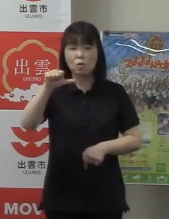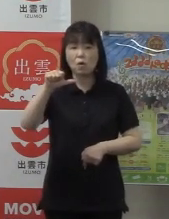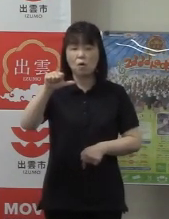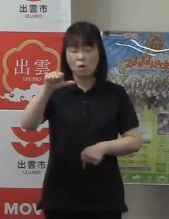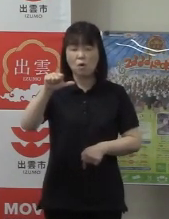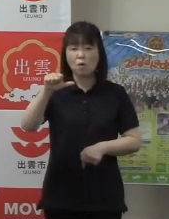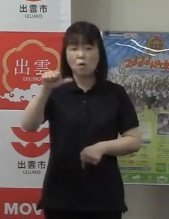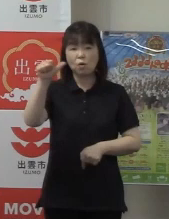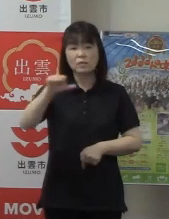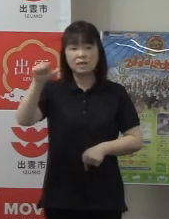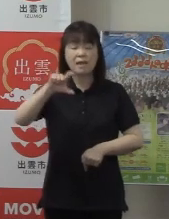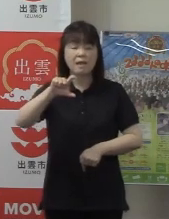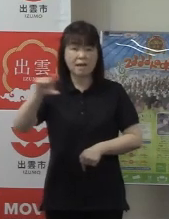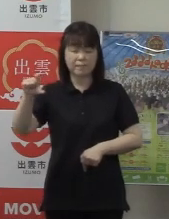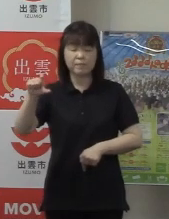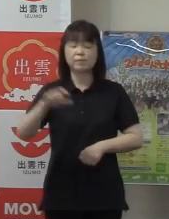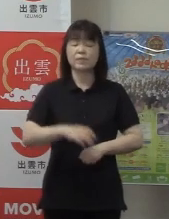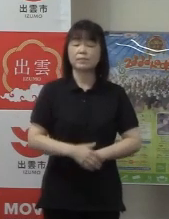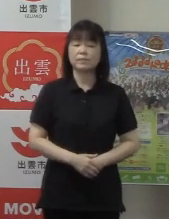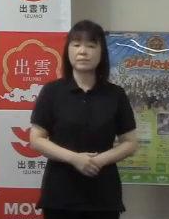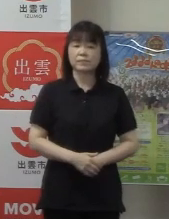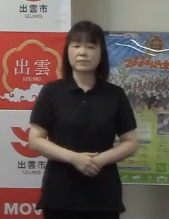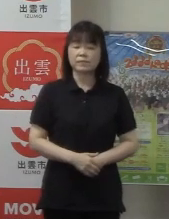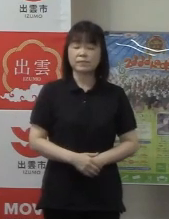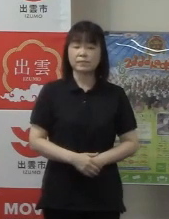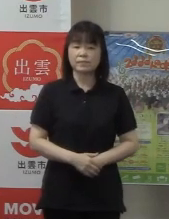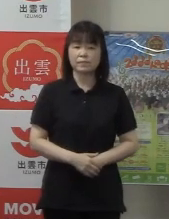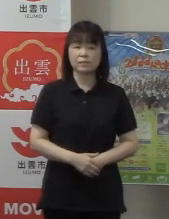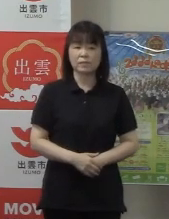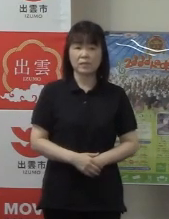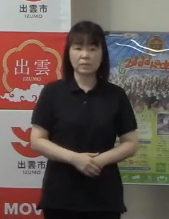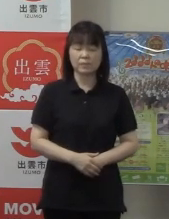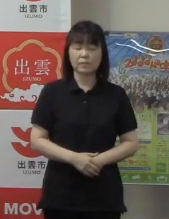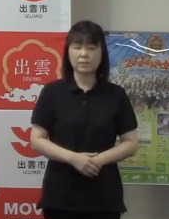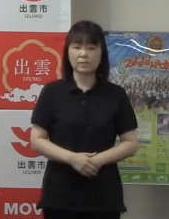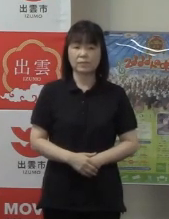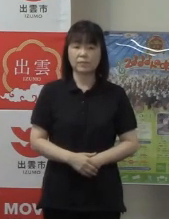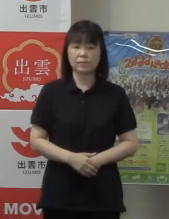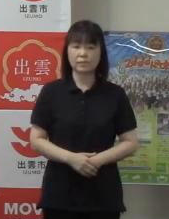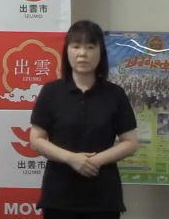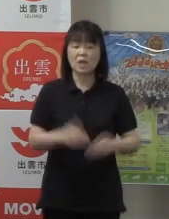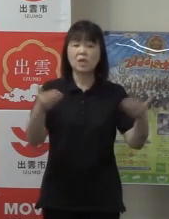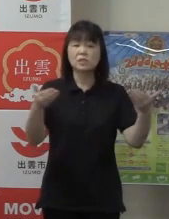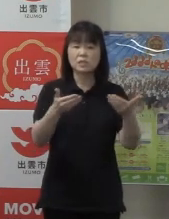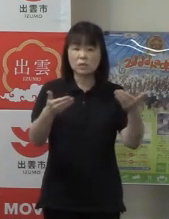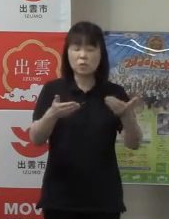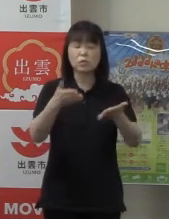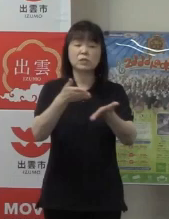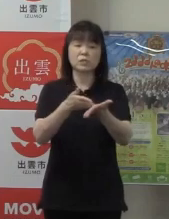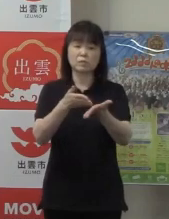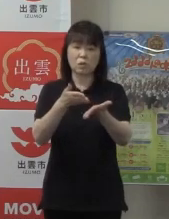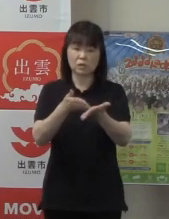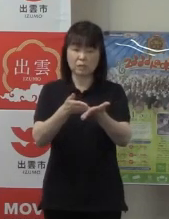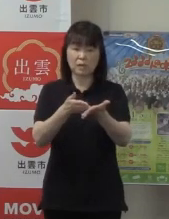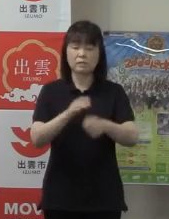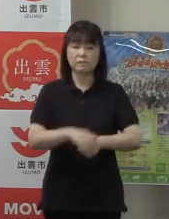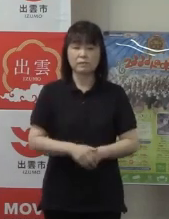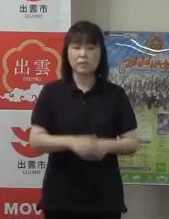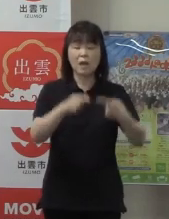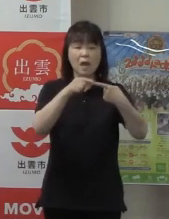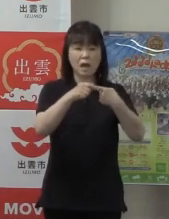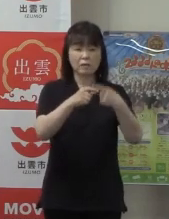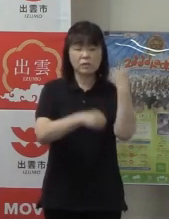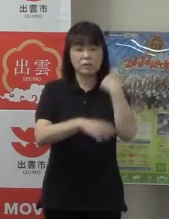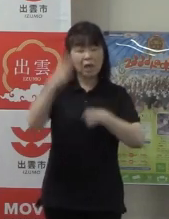になっております。次に主要事業の説明をさせていただきます。まず原油価